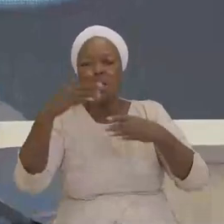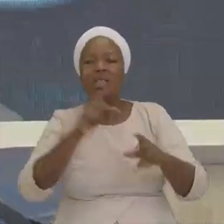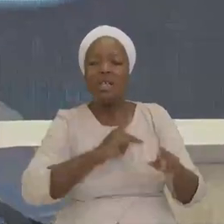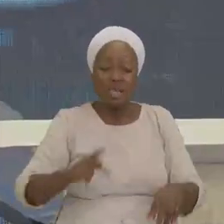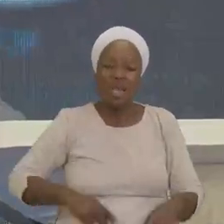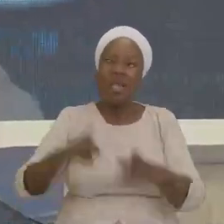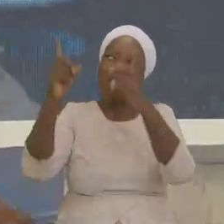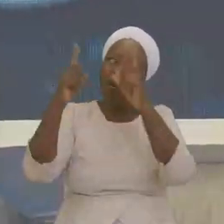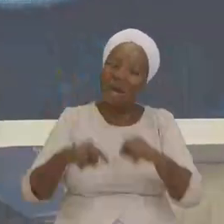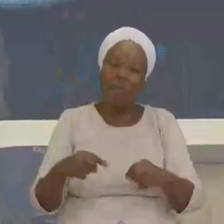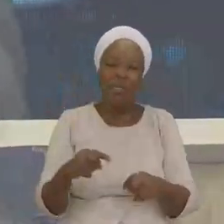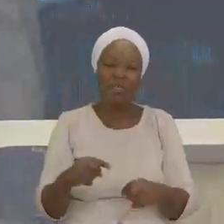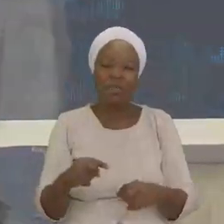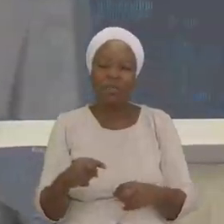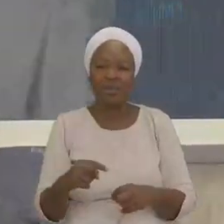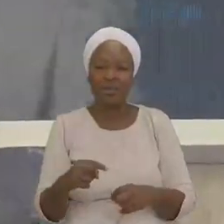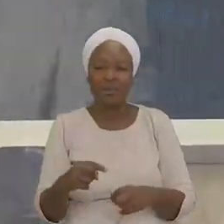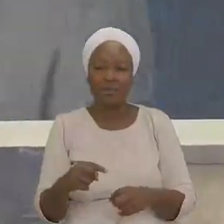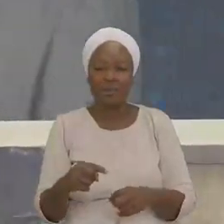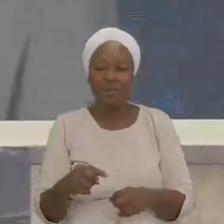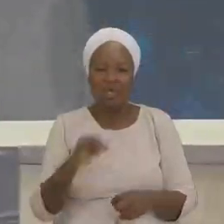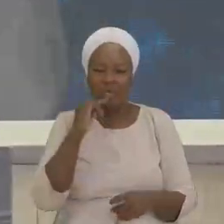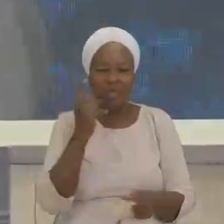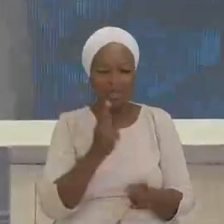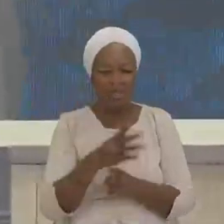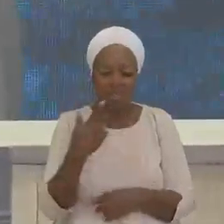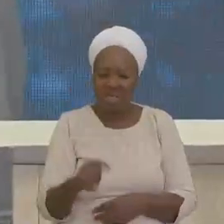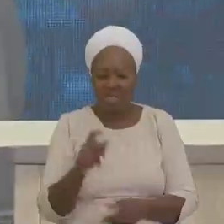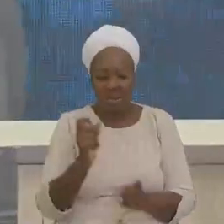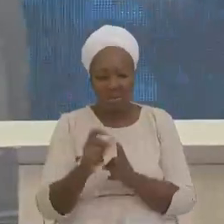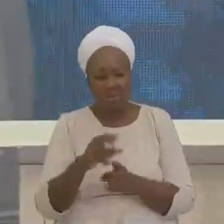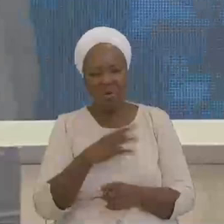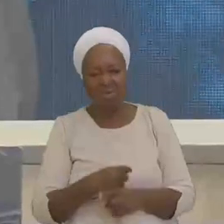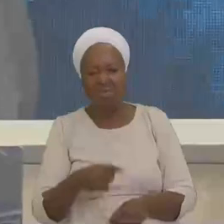Plusieurs de ces gens qui ont crié, le roi vient.